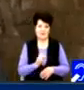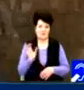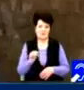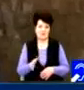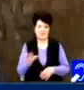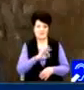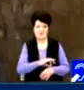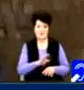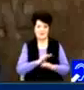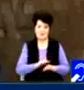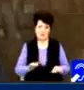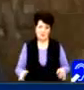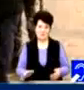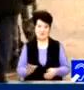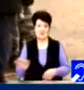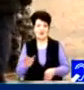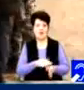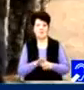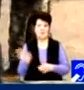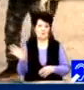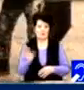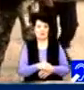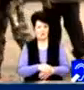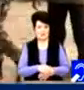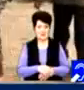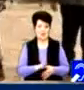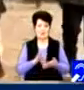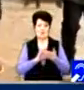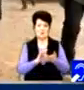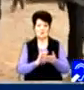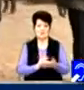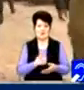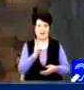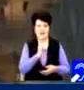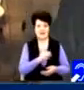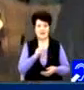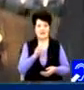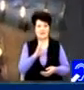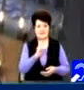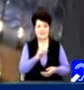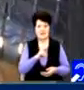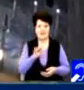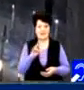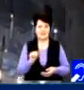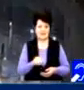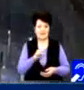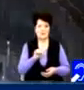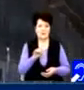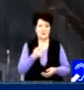facilitățile pentru copii absolut orice turiști din toate colțurile lumii ajung la salina Turda iar relatările lor sunt cea mai